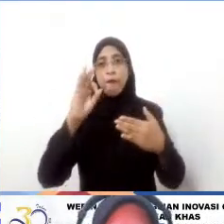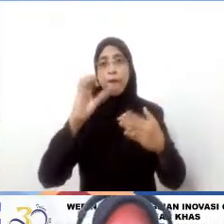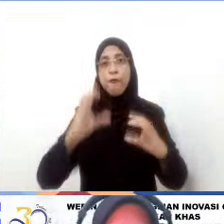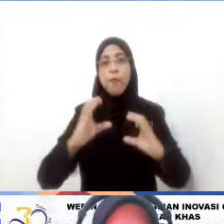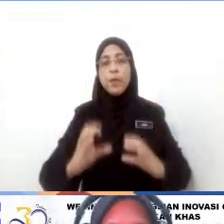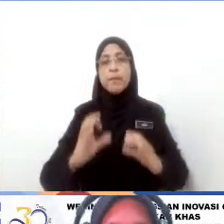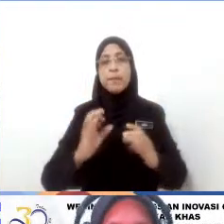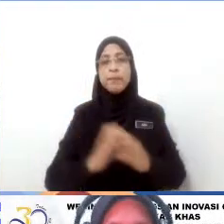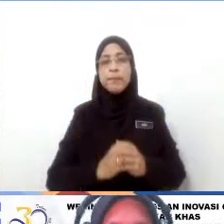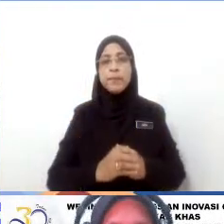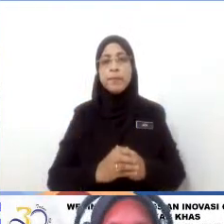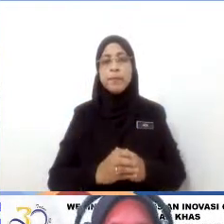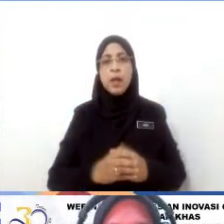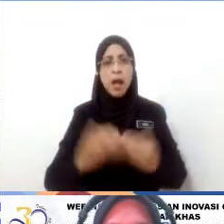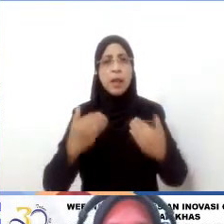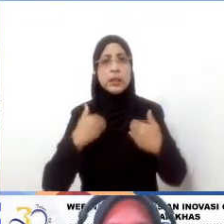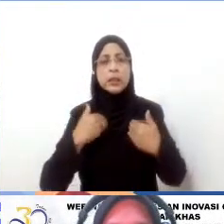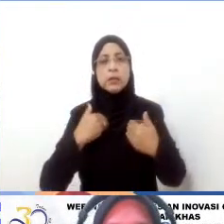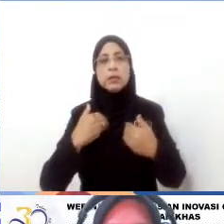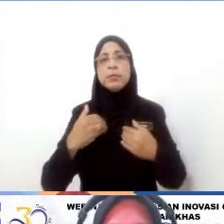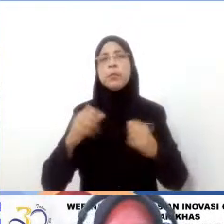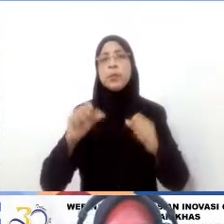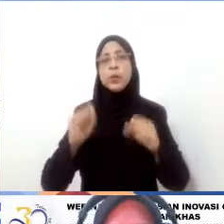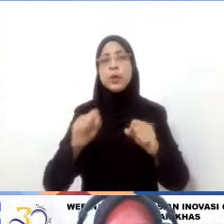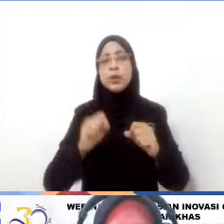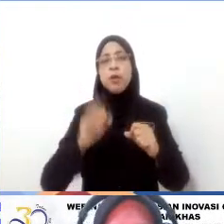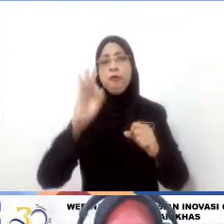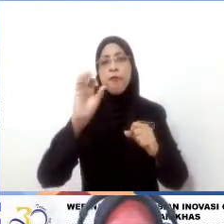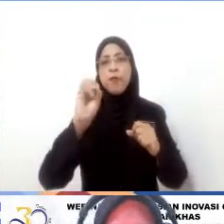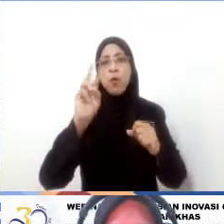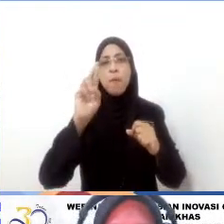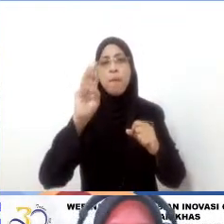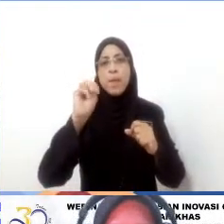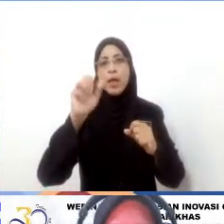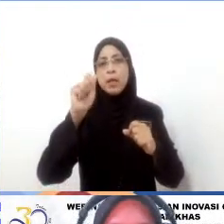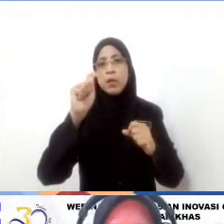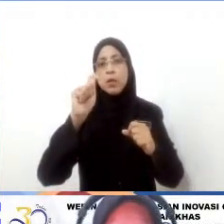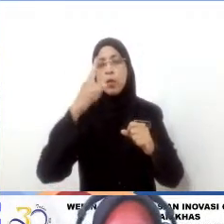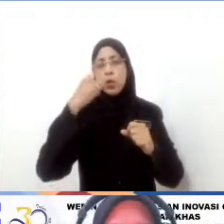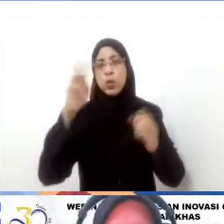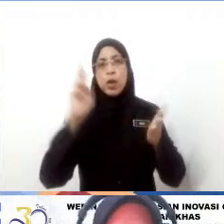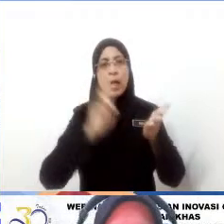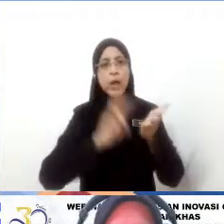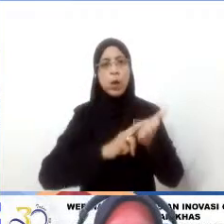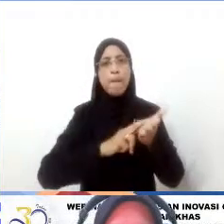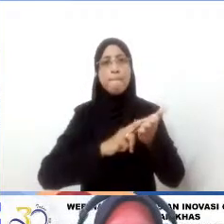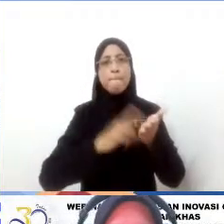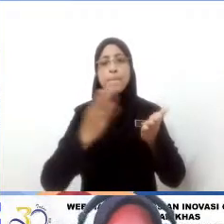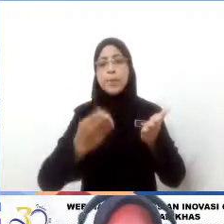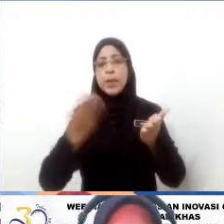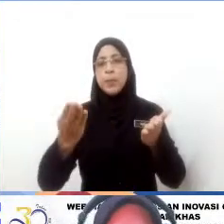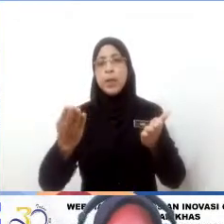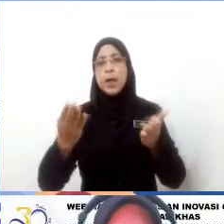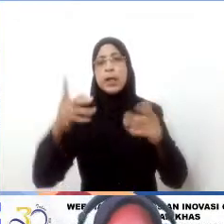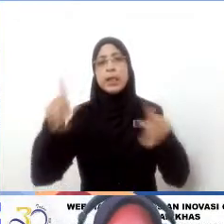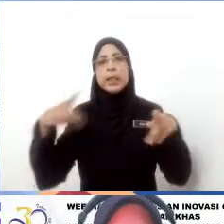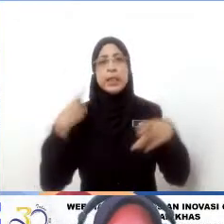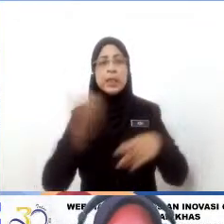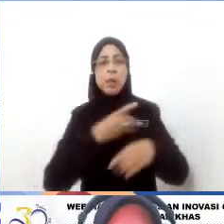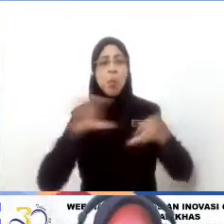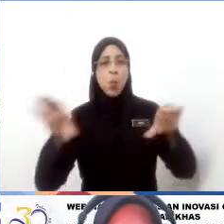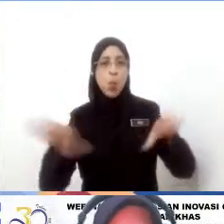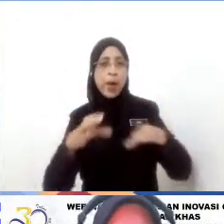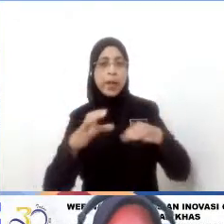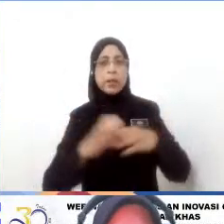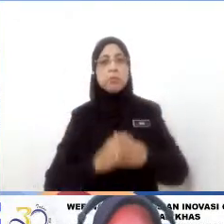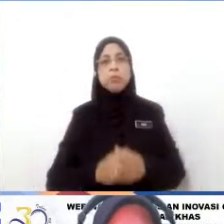EPRD keluarkan, ada macam-macam format lah sebenarnya. Macam-macam orang, macam-macam jenis format. Kalau kadang-kadang kan kita pergi